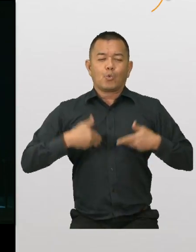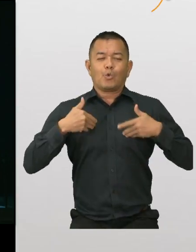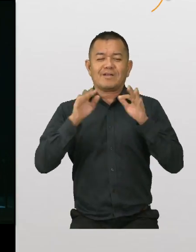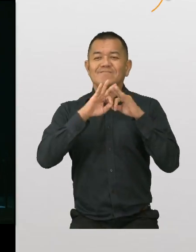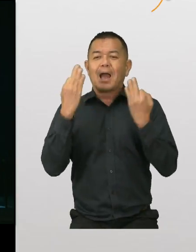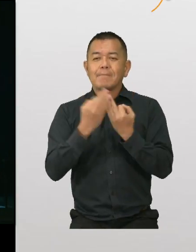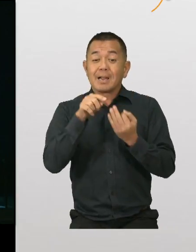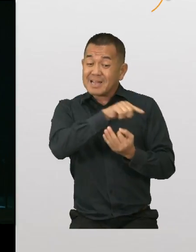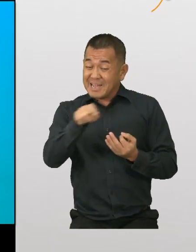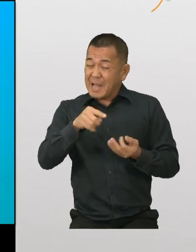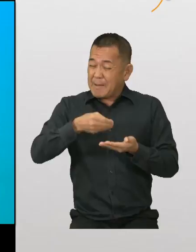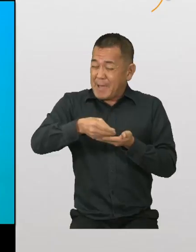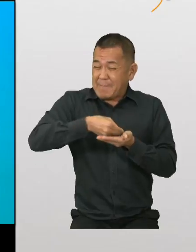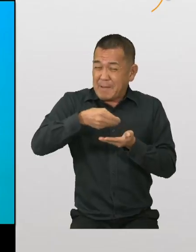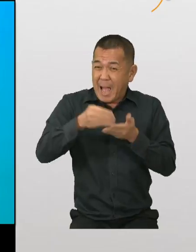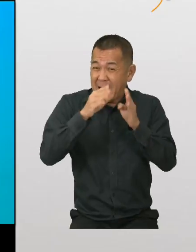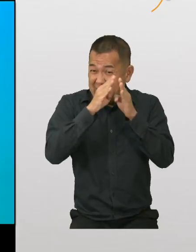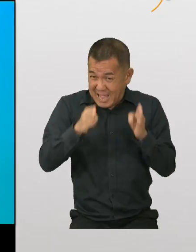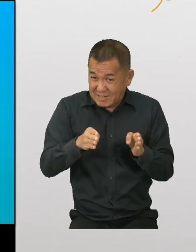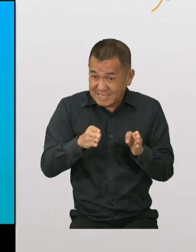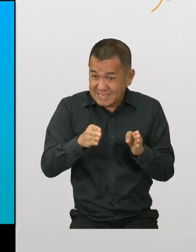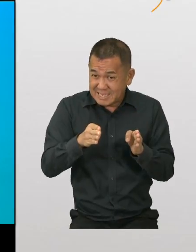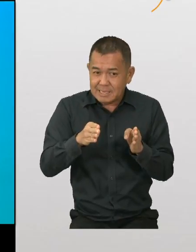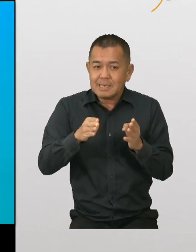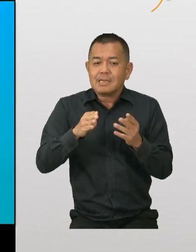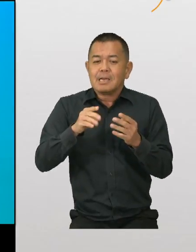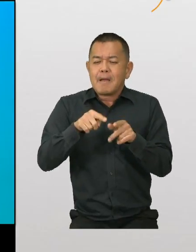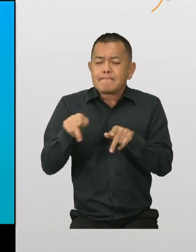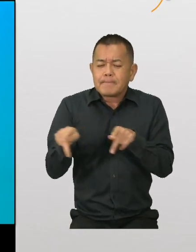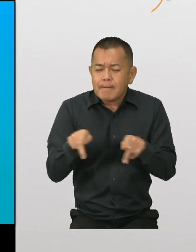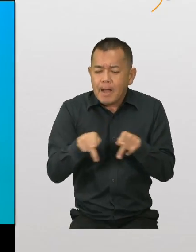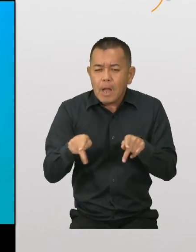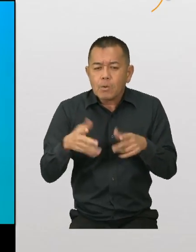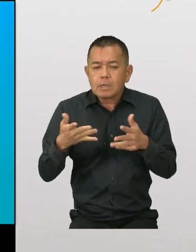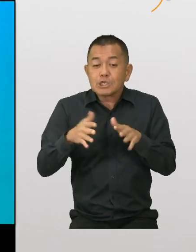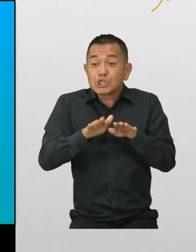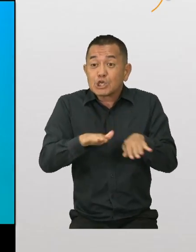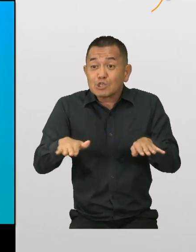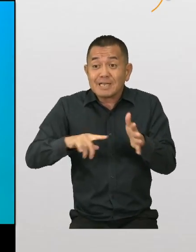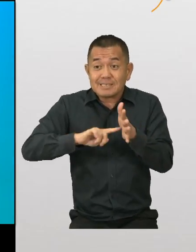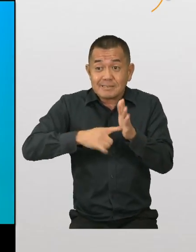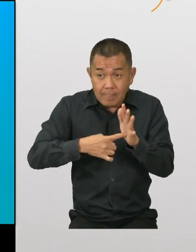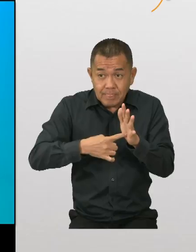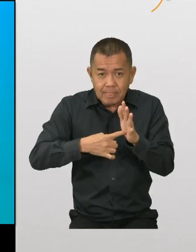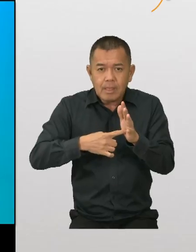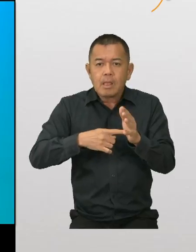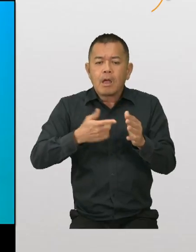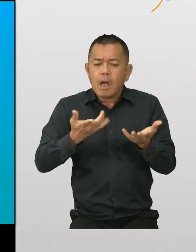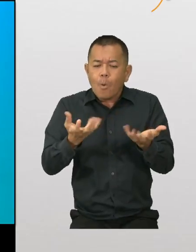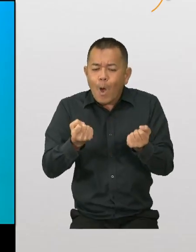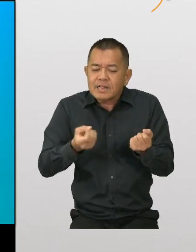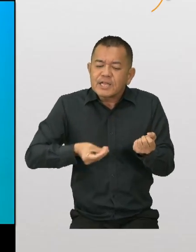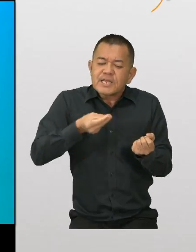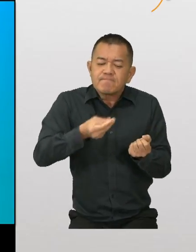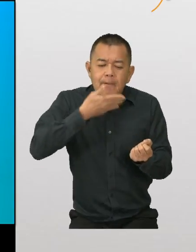套 flats. 房子。他们也 They 计 are 划 also 组织家 planning 庭 to start 生育率 families, have children, and they want to provide the best